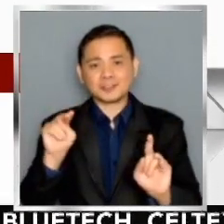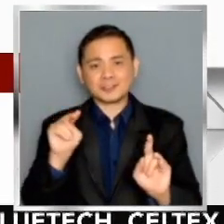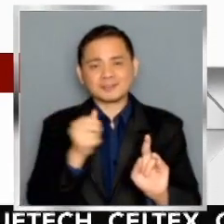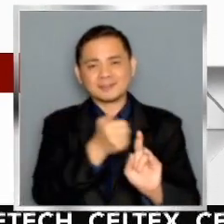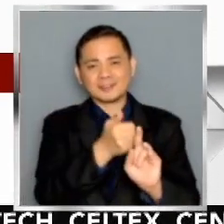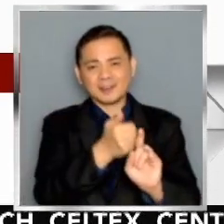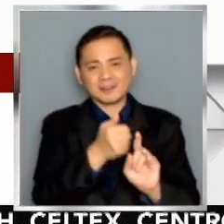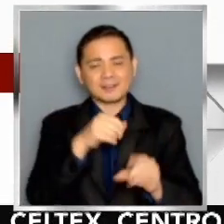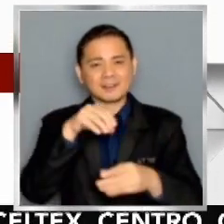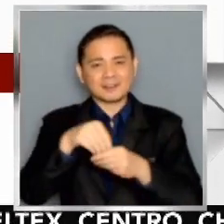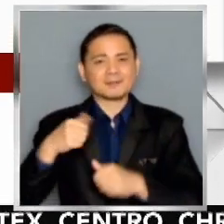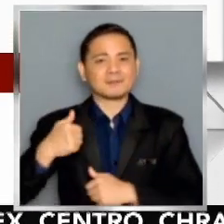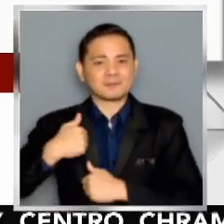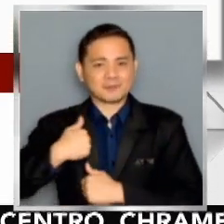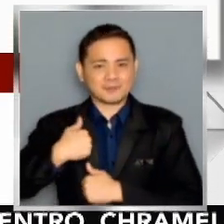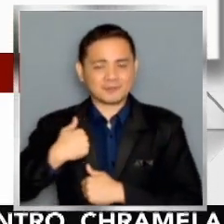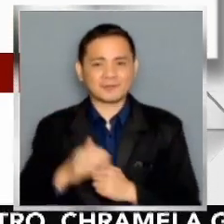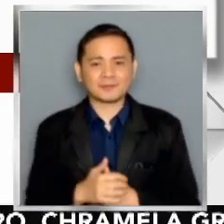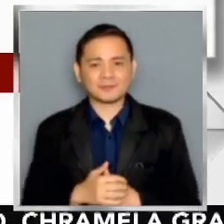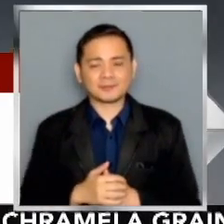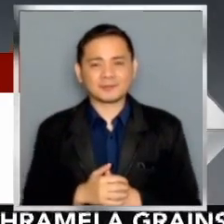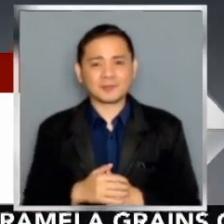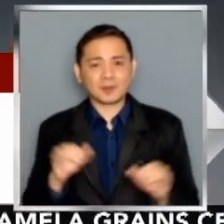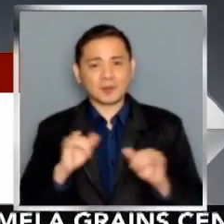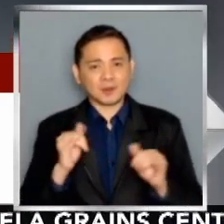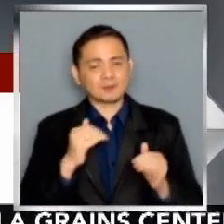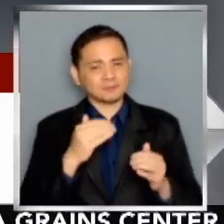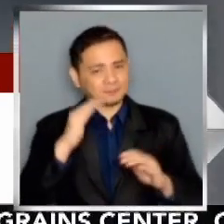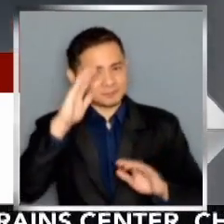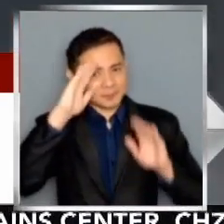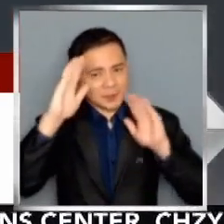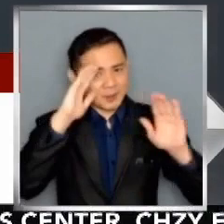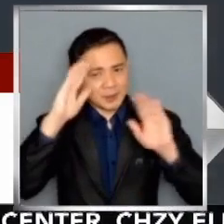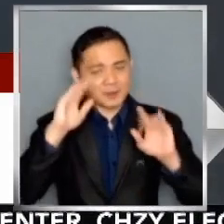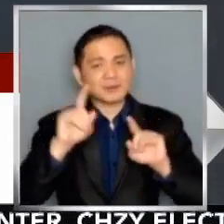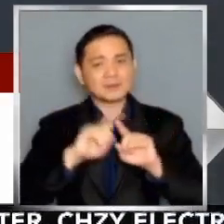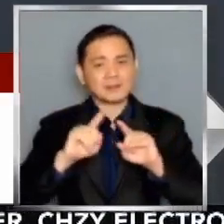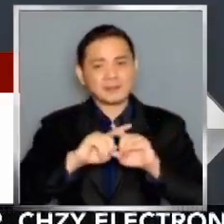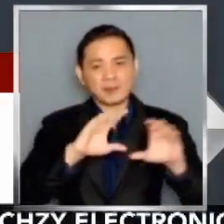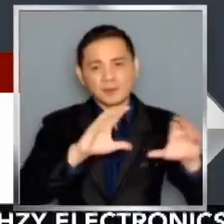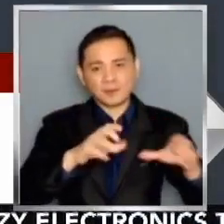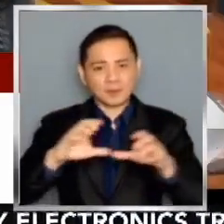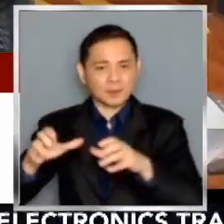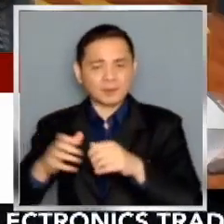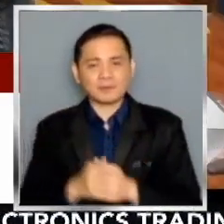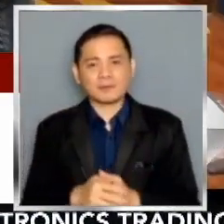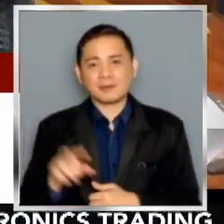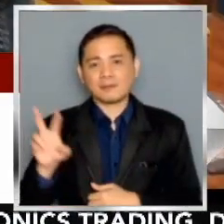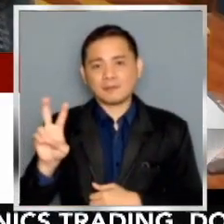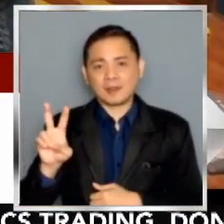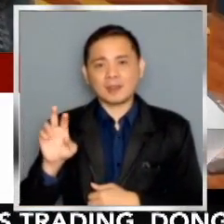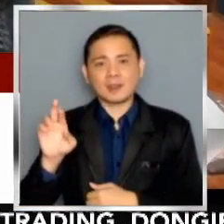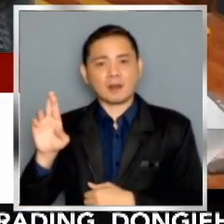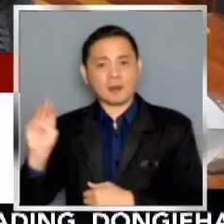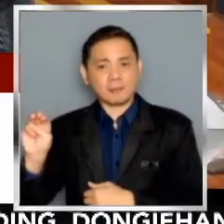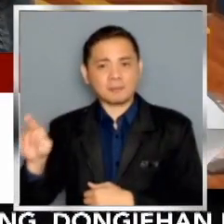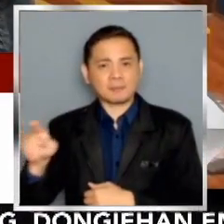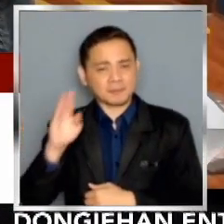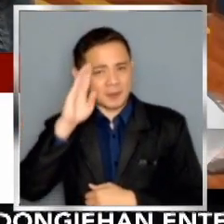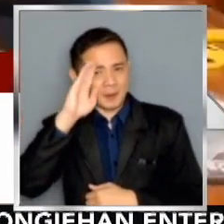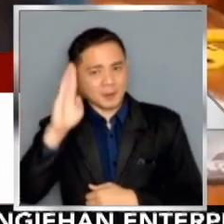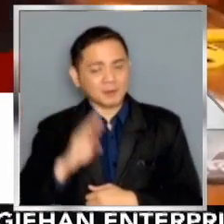enlistment. Binati rin si J-Hope ng iba pang Bangtan boys gaya ni V at RM. May pa-cake naman si Suga para kay